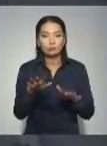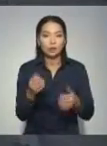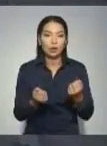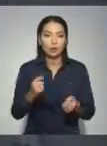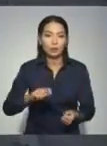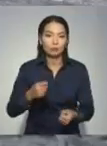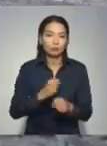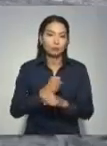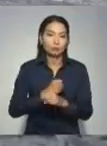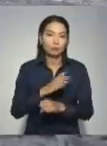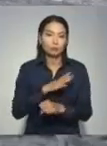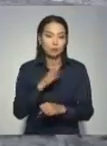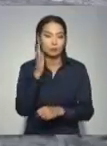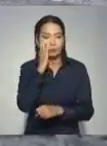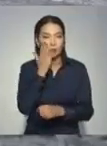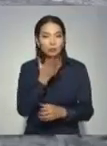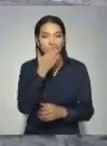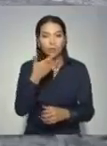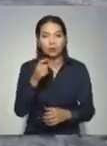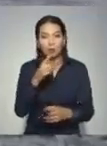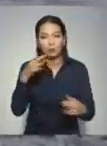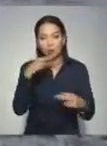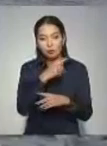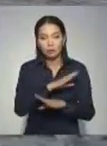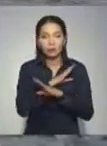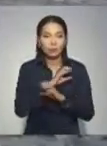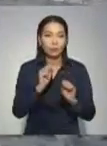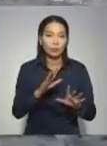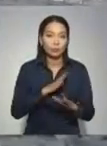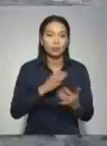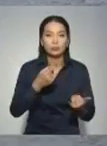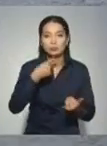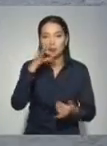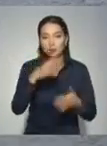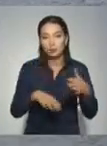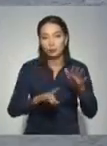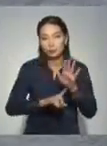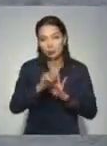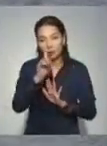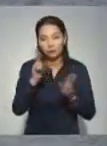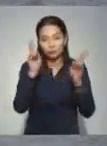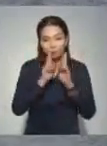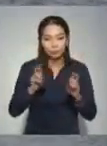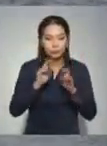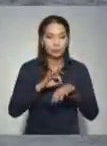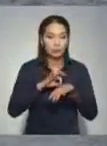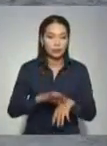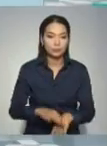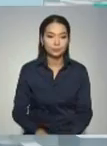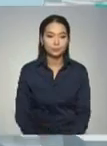оталдырған. Кейін ол ұйықтап, газдан уланып қалған болуы мүмкін. Полиция қазір сотқа дейінгі тергеп-тексеру жұмыстарын жүргізіп